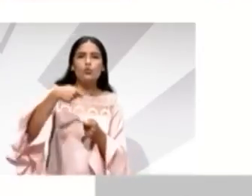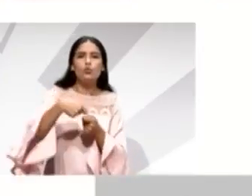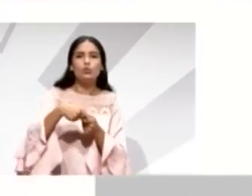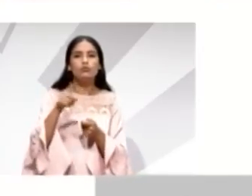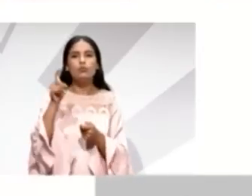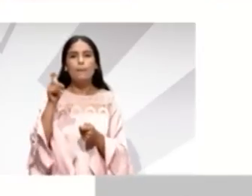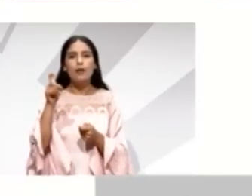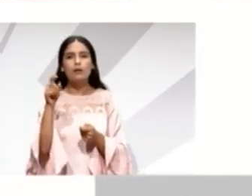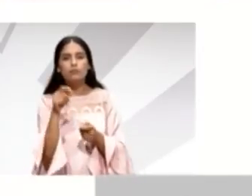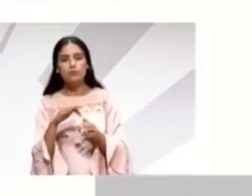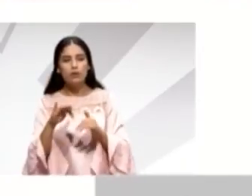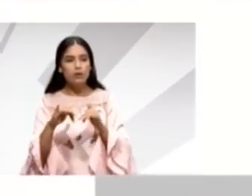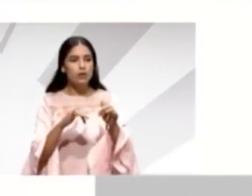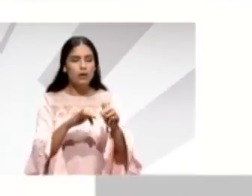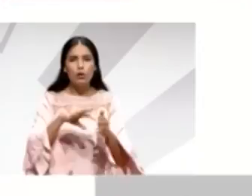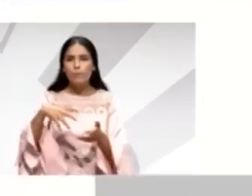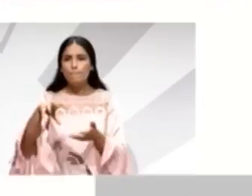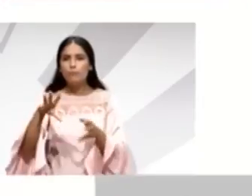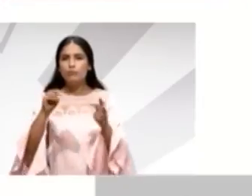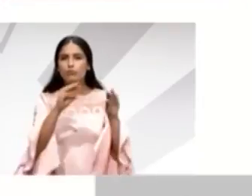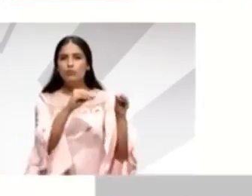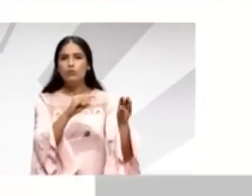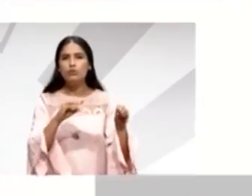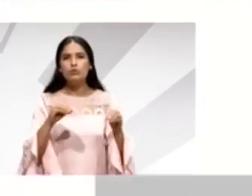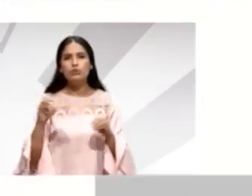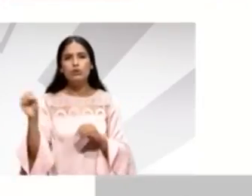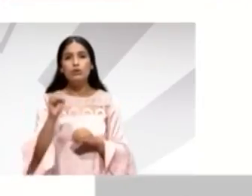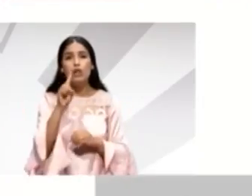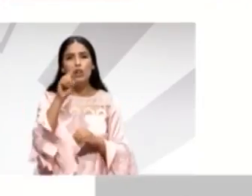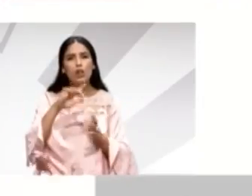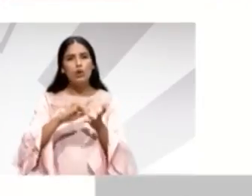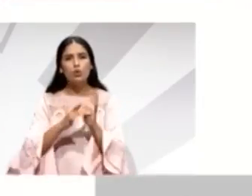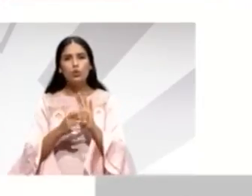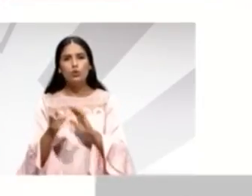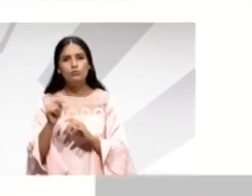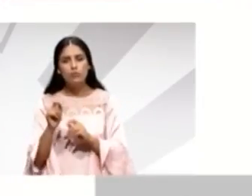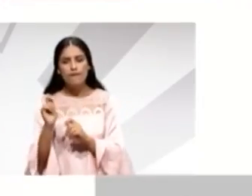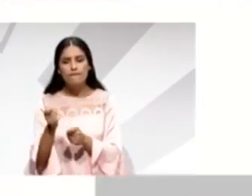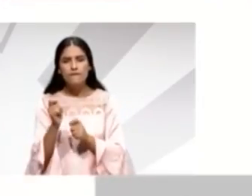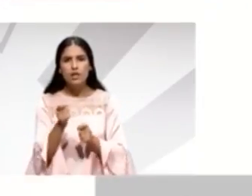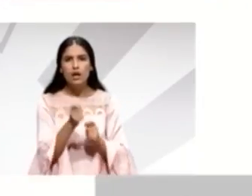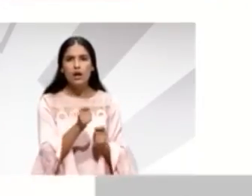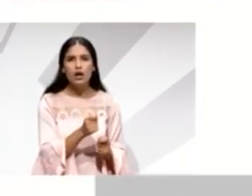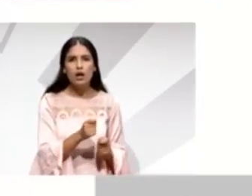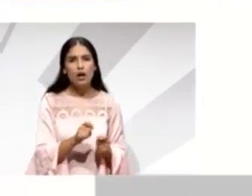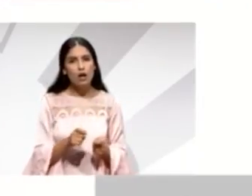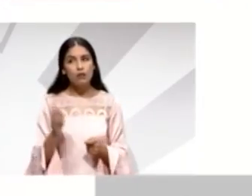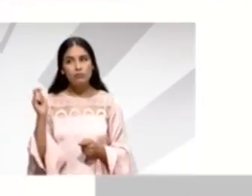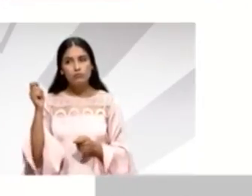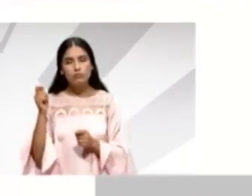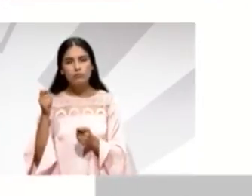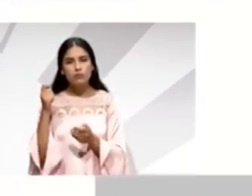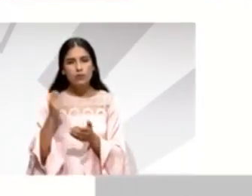المناطق الاخرى بعد صناعي لتحويل المنتجات الفلاحيه الاستثمار في السياحه البيئيه